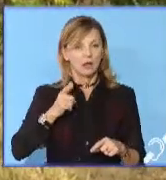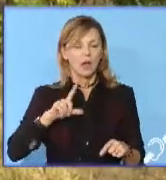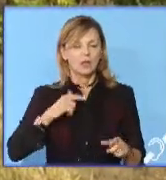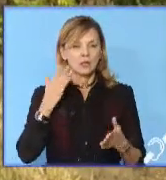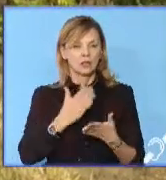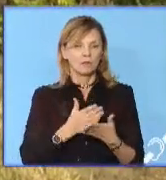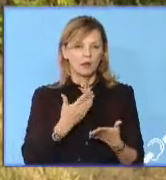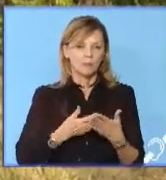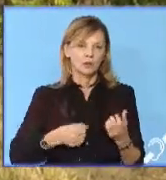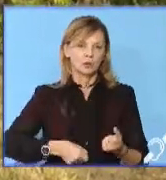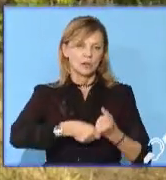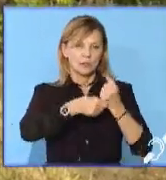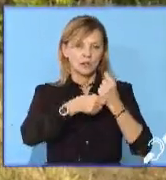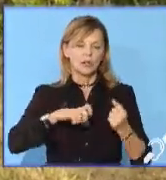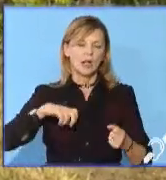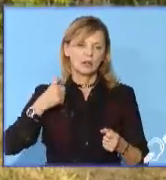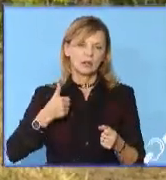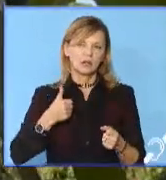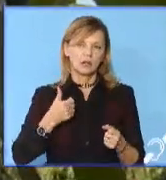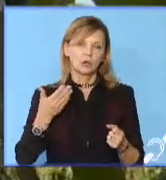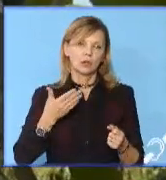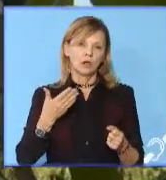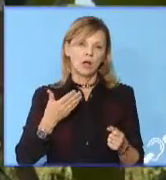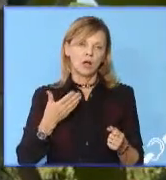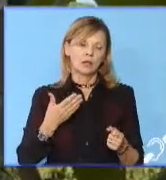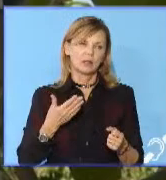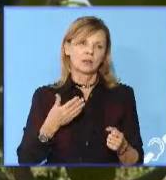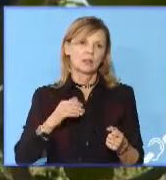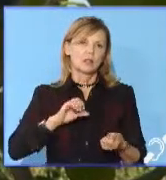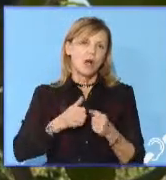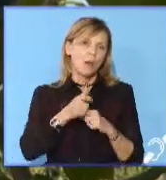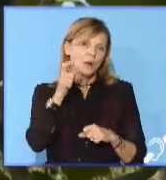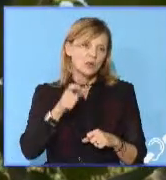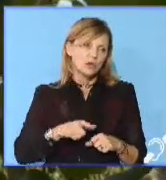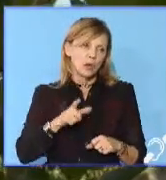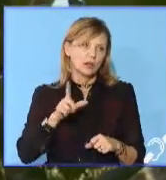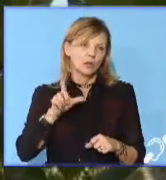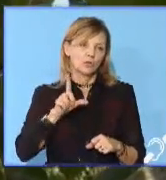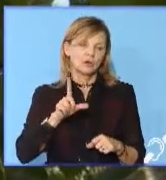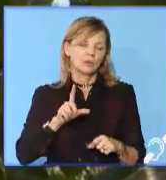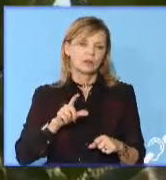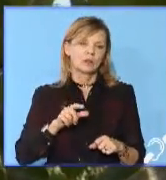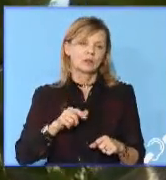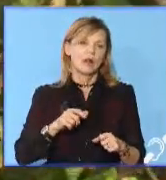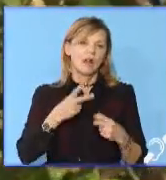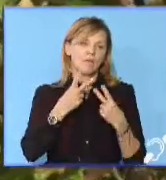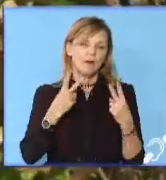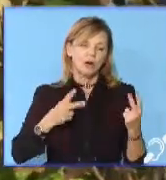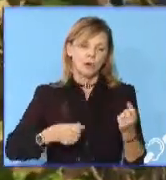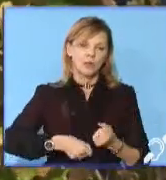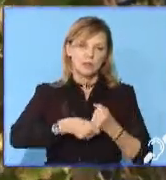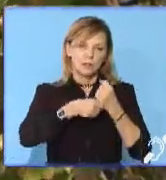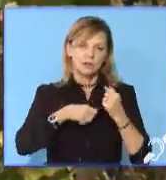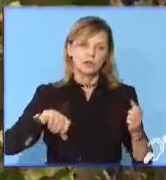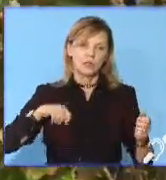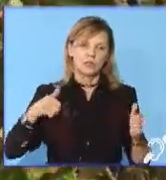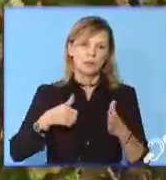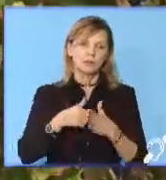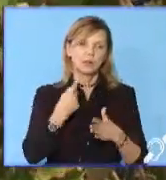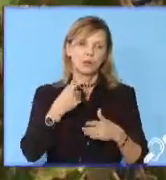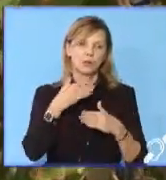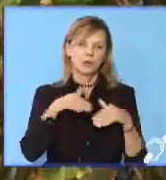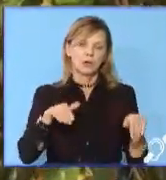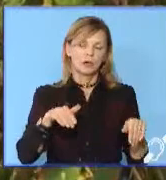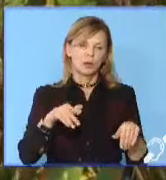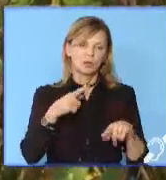pentru sprijinirea tinerilor și nu numai a tinerilor, a fermierilor, valoarea sprijinului public se poate duce până la maximum 1.500.000